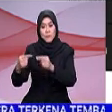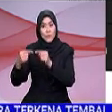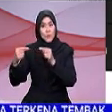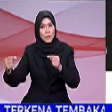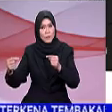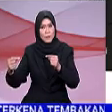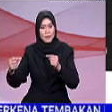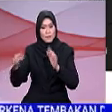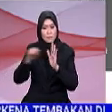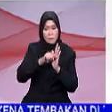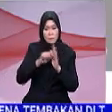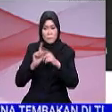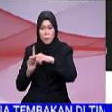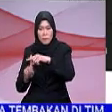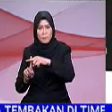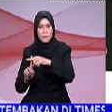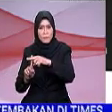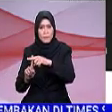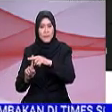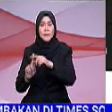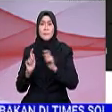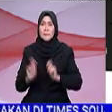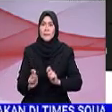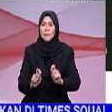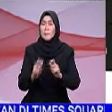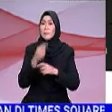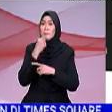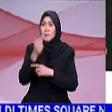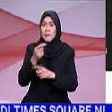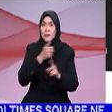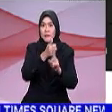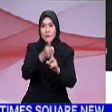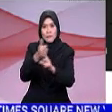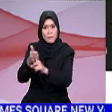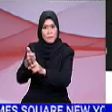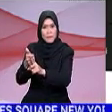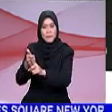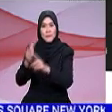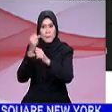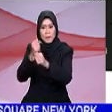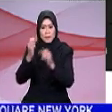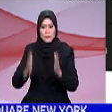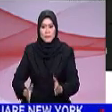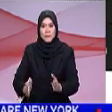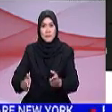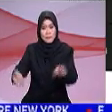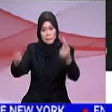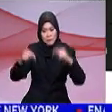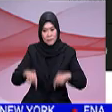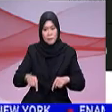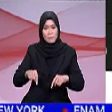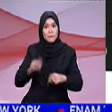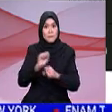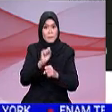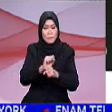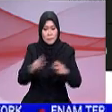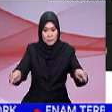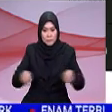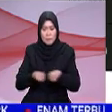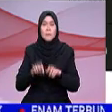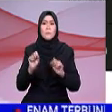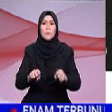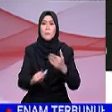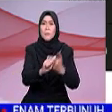keputusan sama ada negatif atau positif. Tindakan majikan yang mengarahkan pekerja hadir ke tempat kerja yang boleh membawa